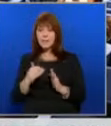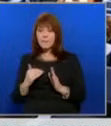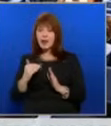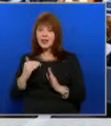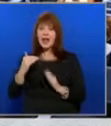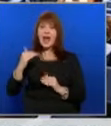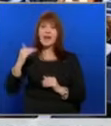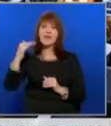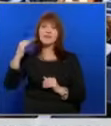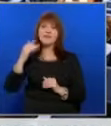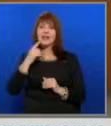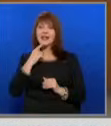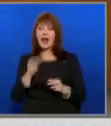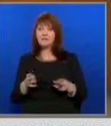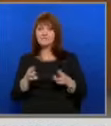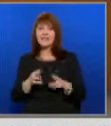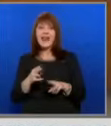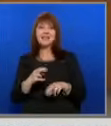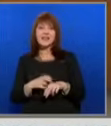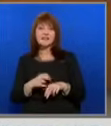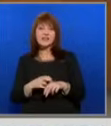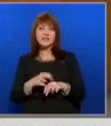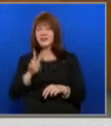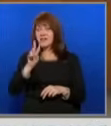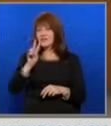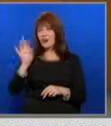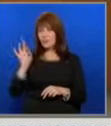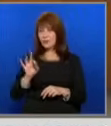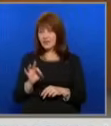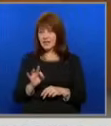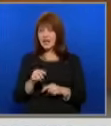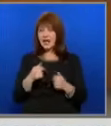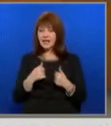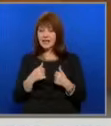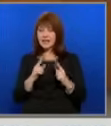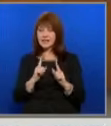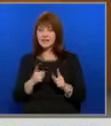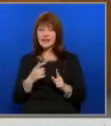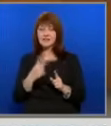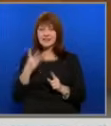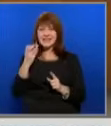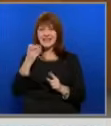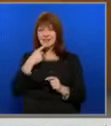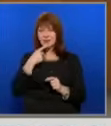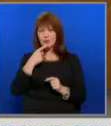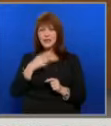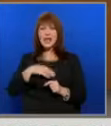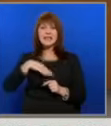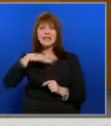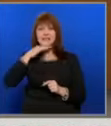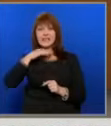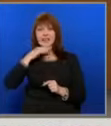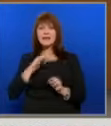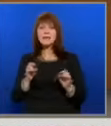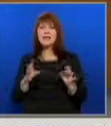реално на дефицита към БВП с около 2%. Това означава, че на нас не трябва около 30 години, за да стигнем